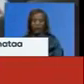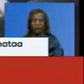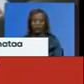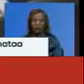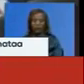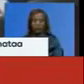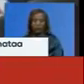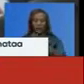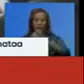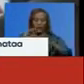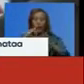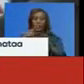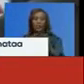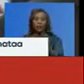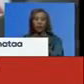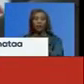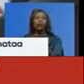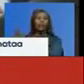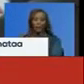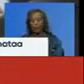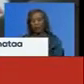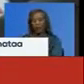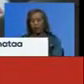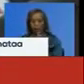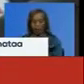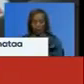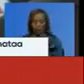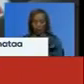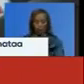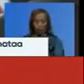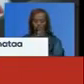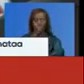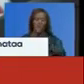የአጽሮተ ታሪክ መረጃን እንደሚከተሉ አቀርባለሁ። ሙሉ ስም